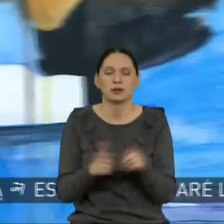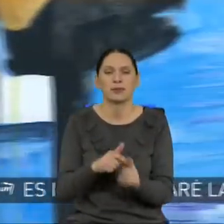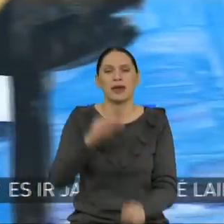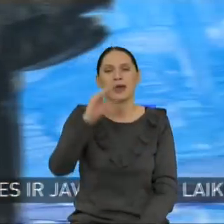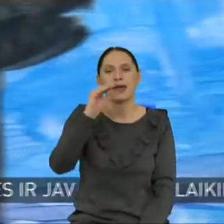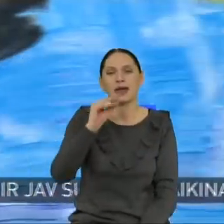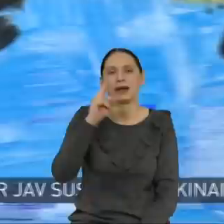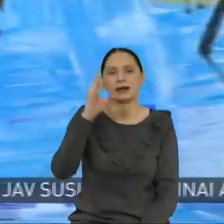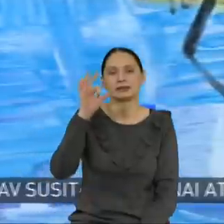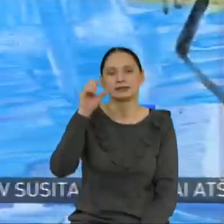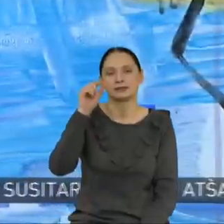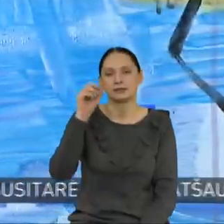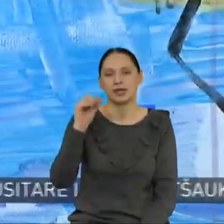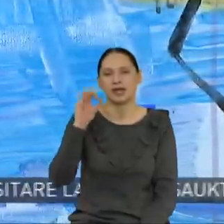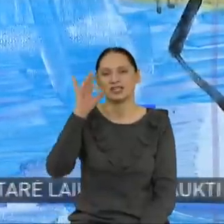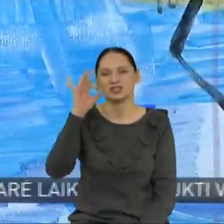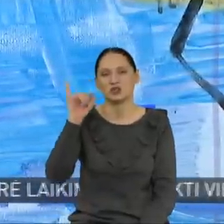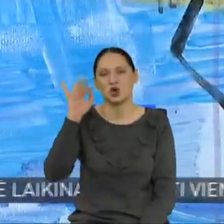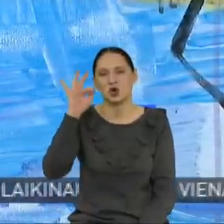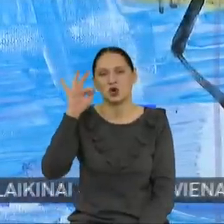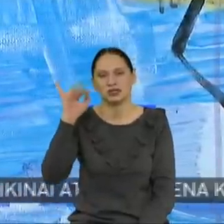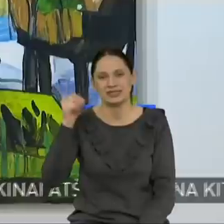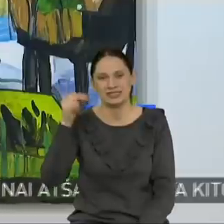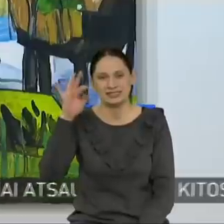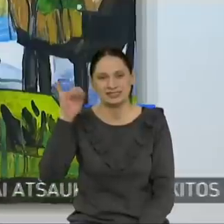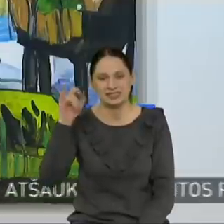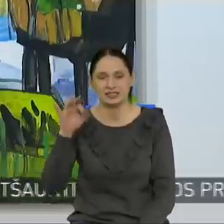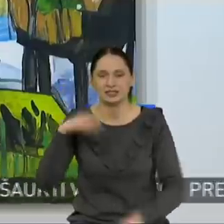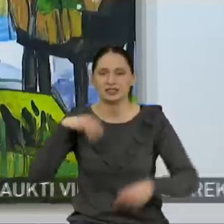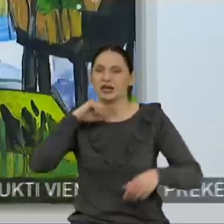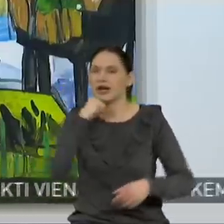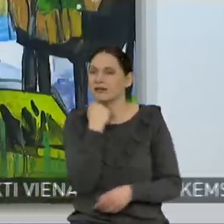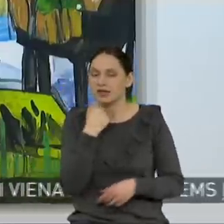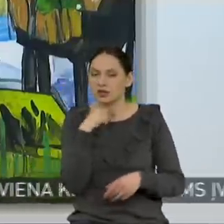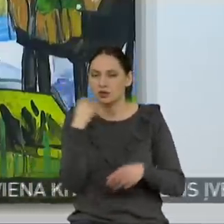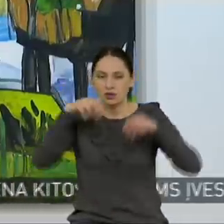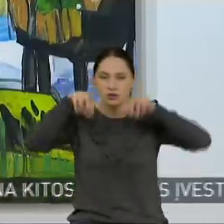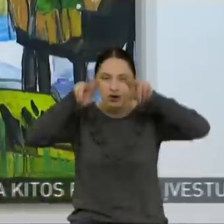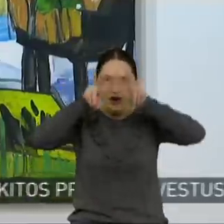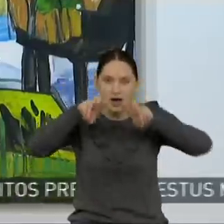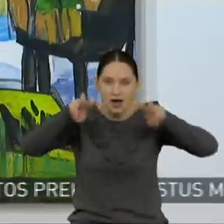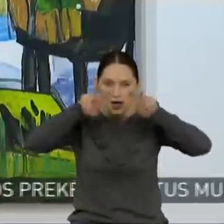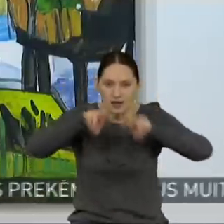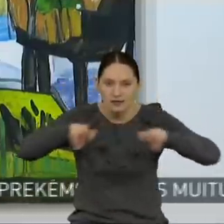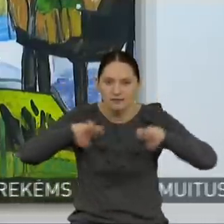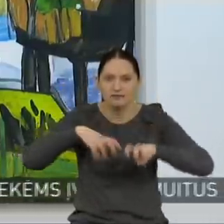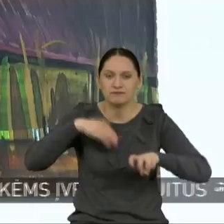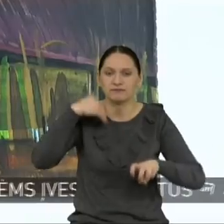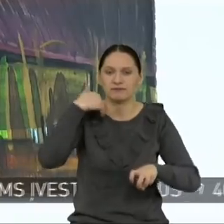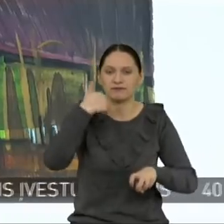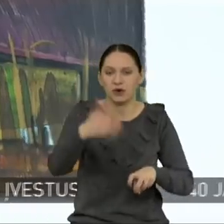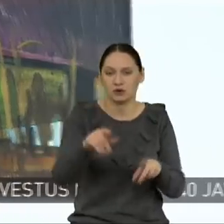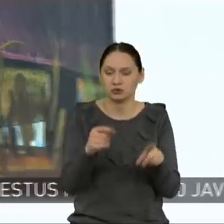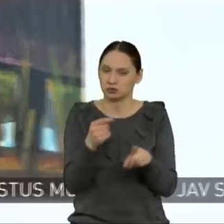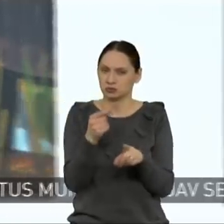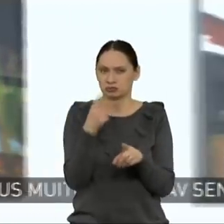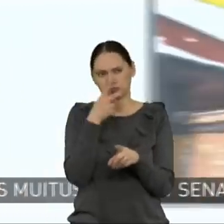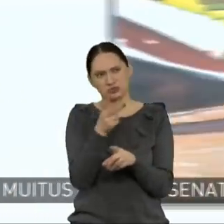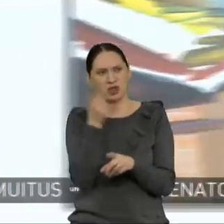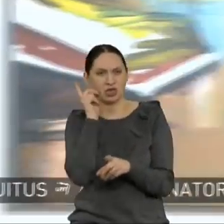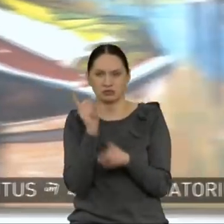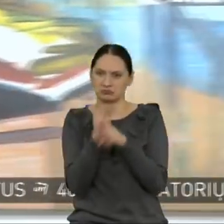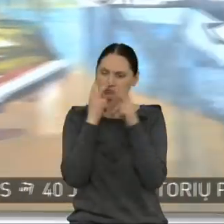peizažą, kūrė kaip ir analitinių tokių metodų. Įdomus yra tas jos peizažo toks šiuolaikiškumas